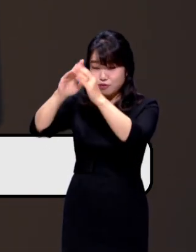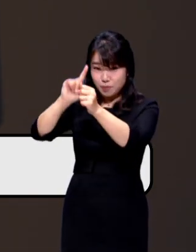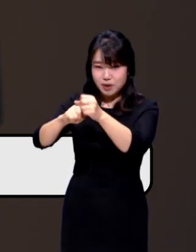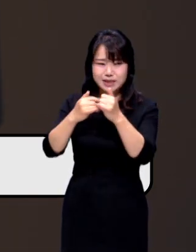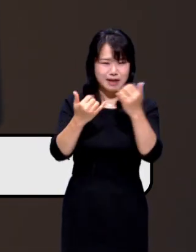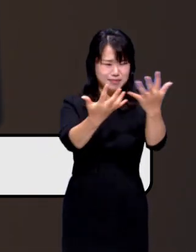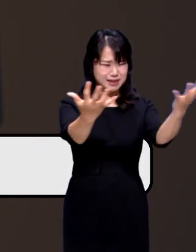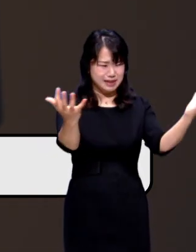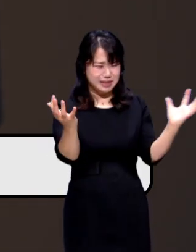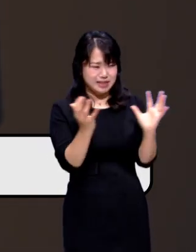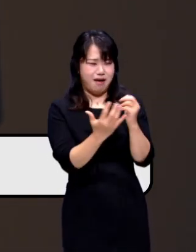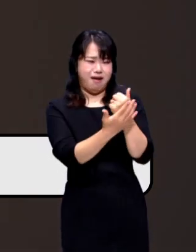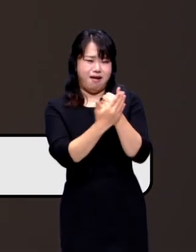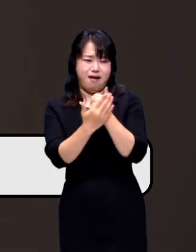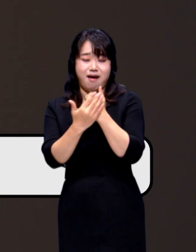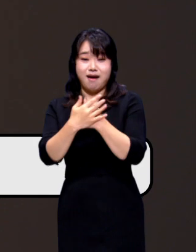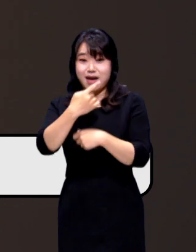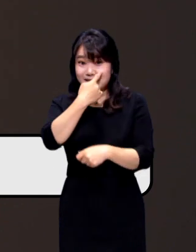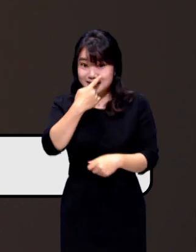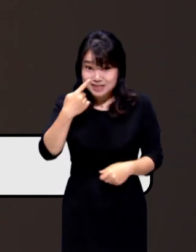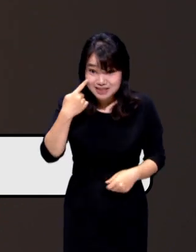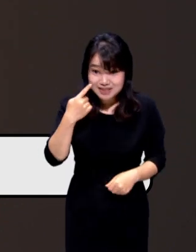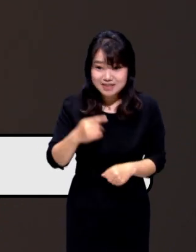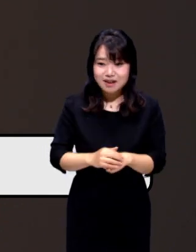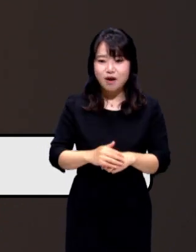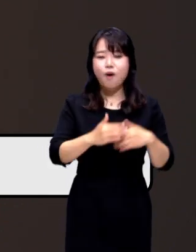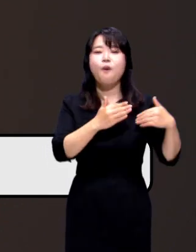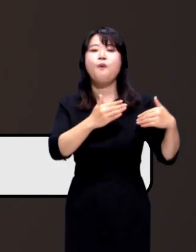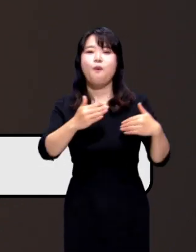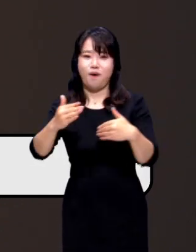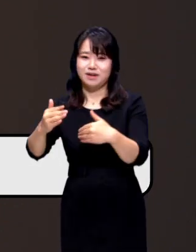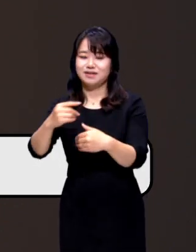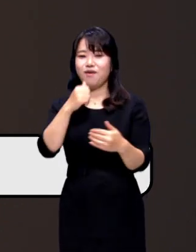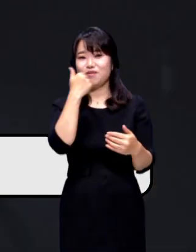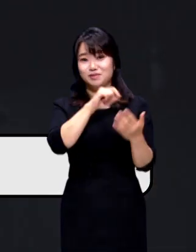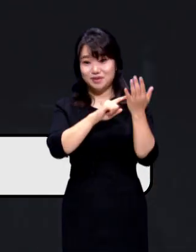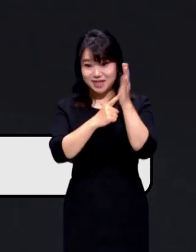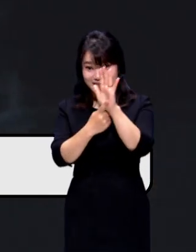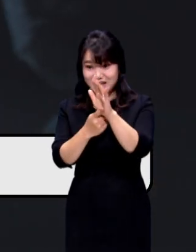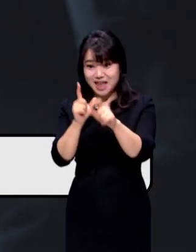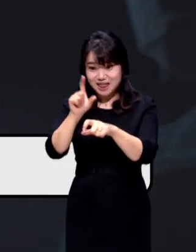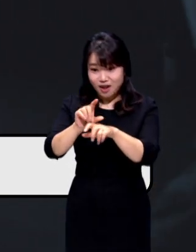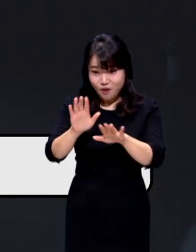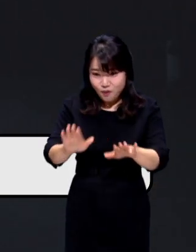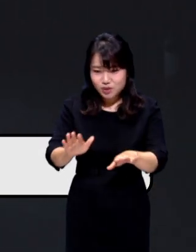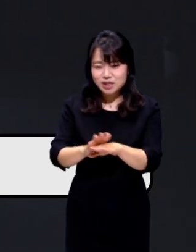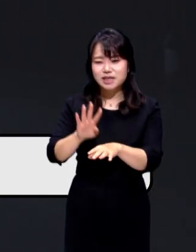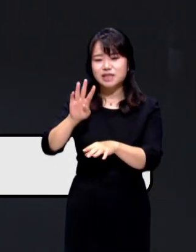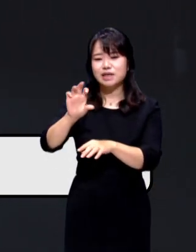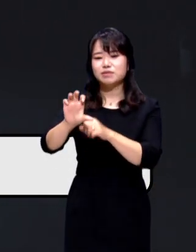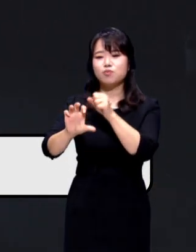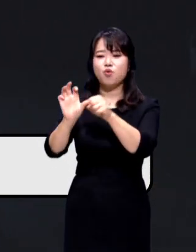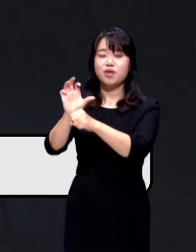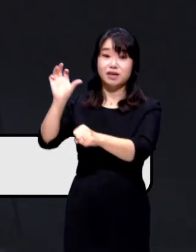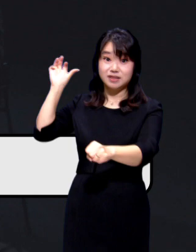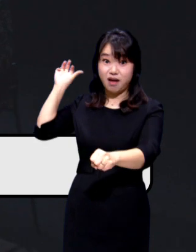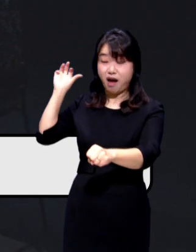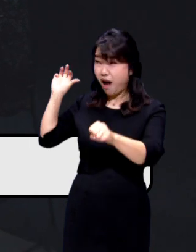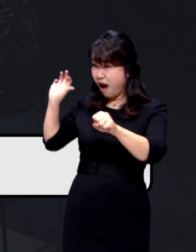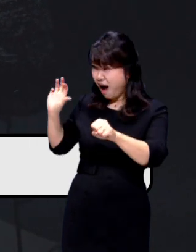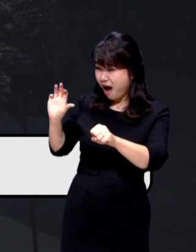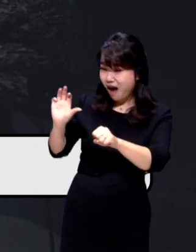사람들이 노력하고 협력했는지 그 과정이 좀 보였으면 하고 오늘날 35년이 지난